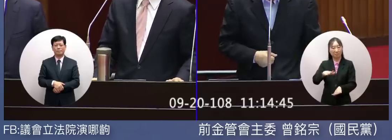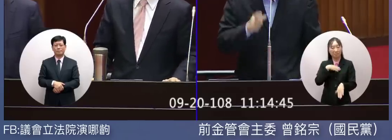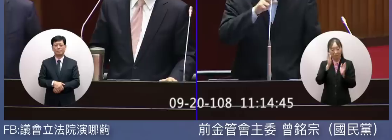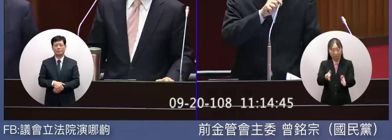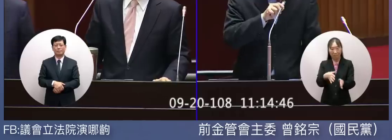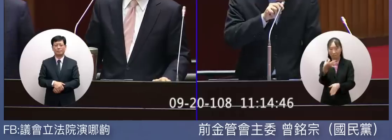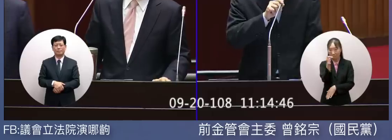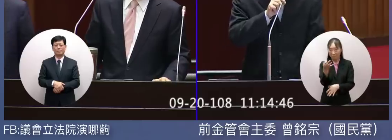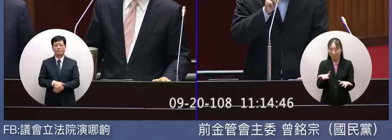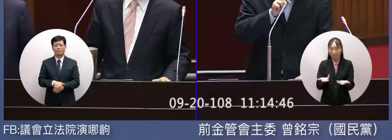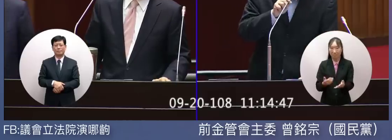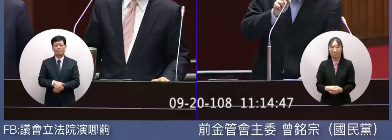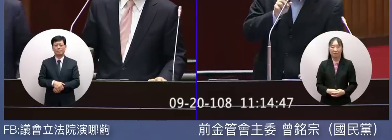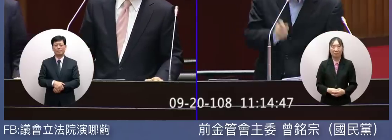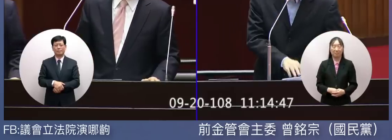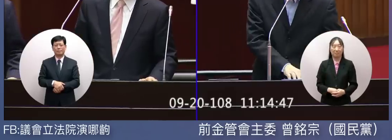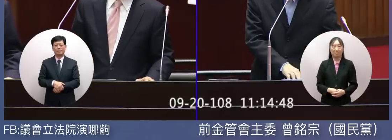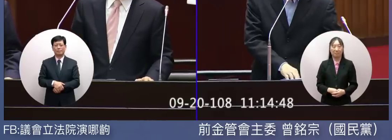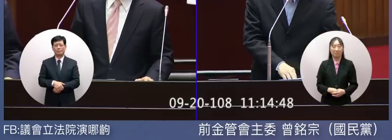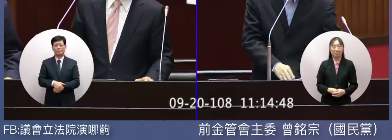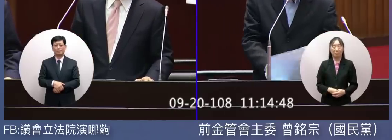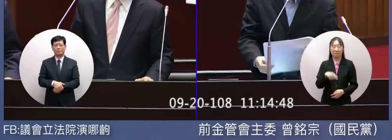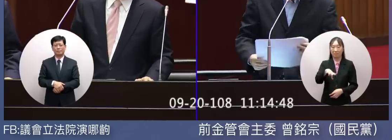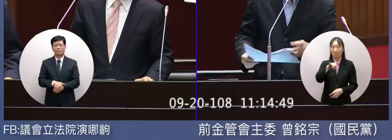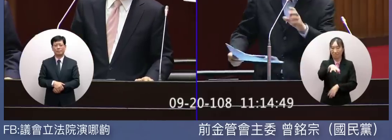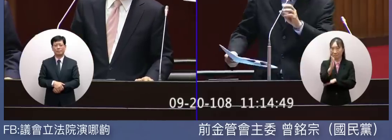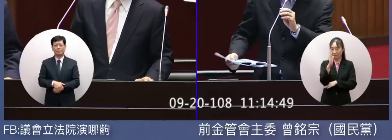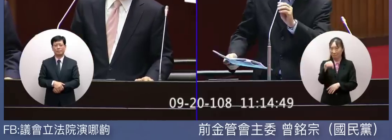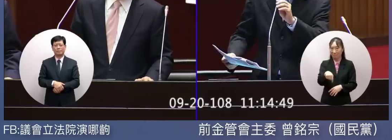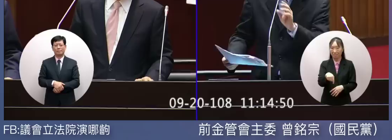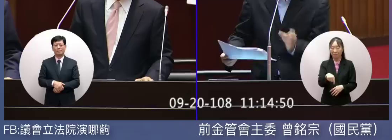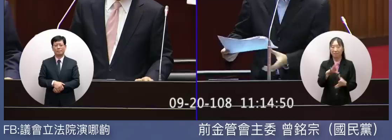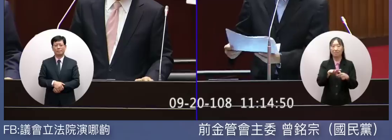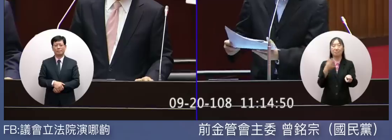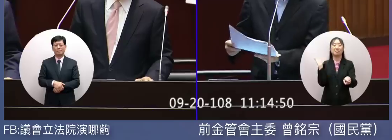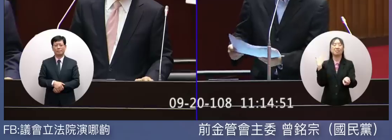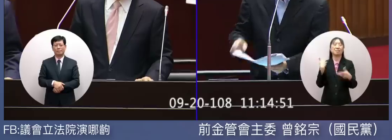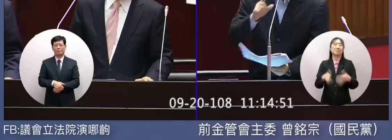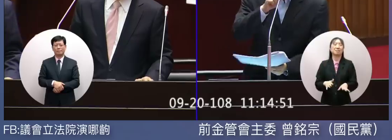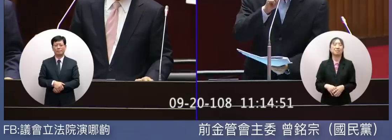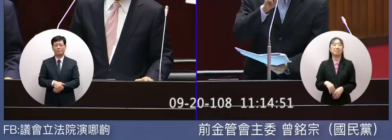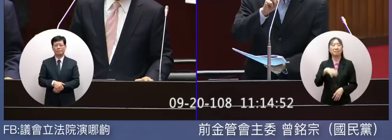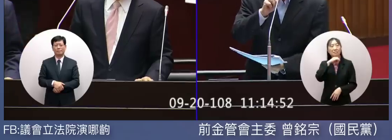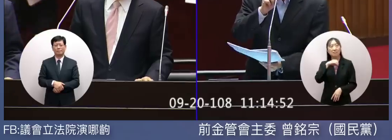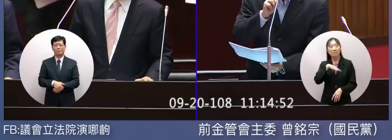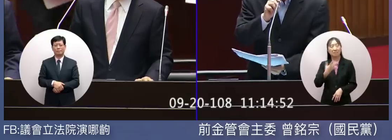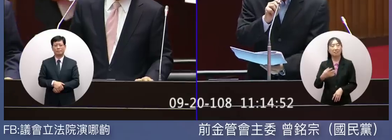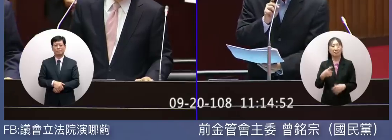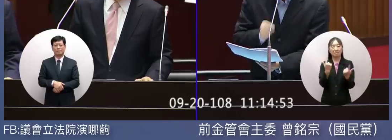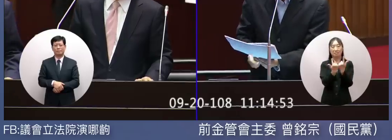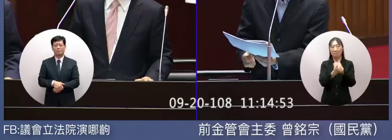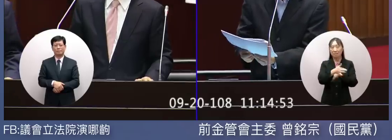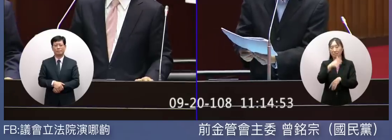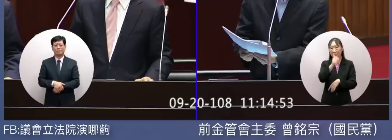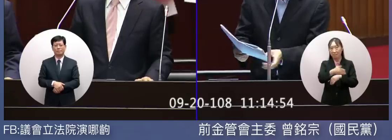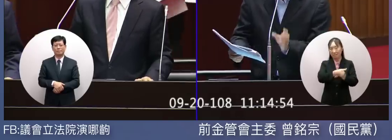面啊。不瞒你说，这个地方政府，因为你当过屏东跟台北县的